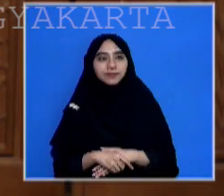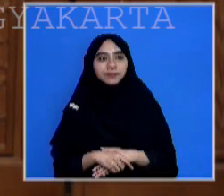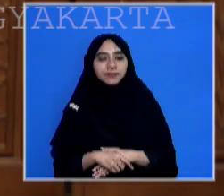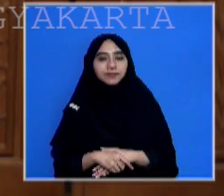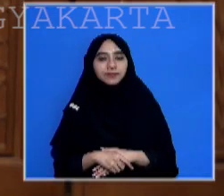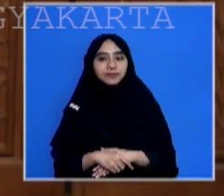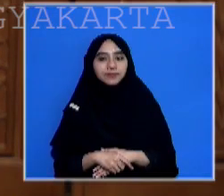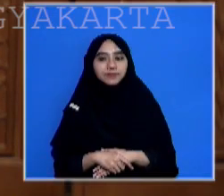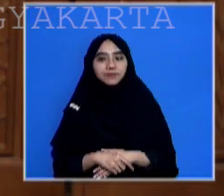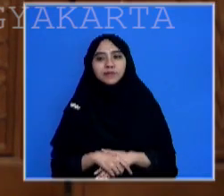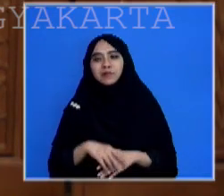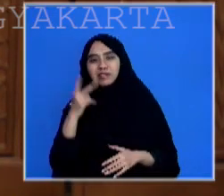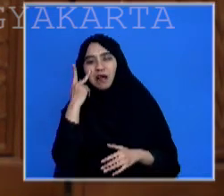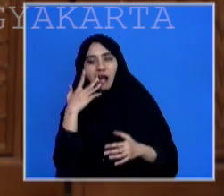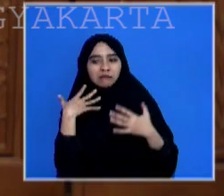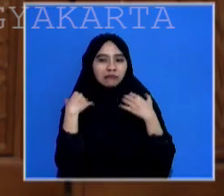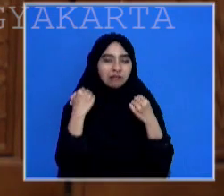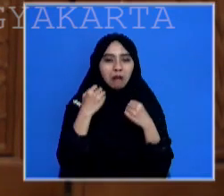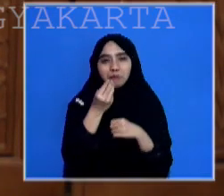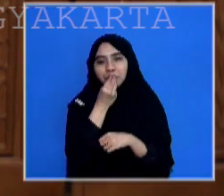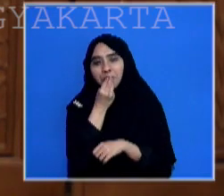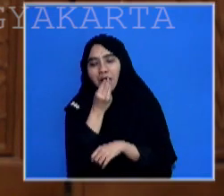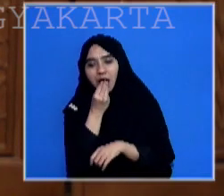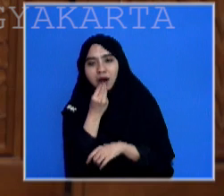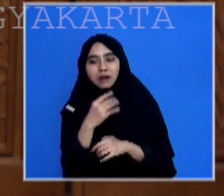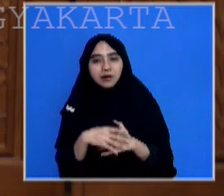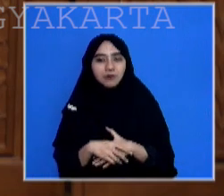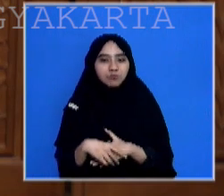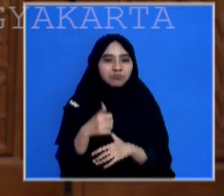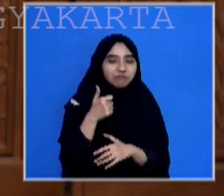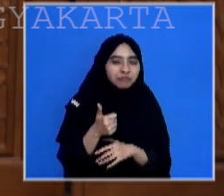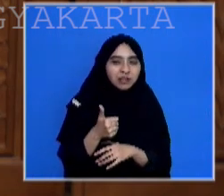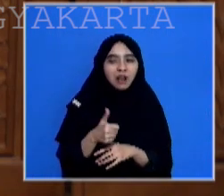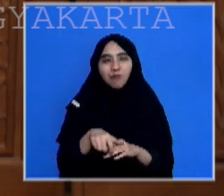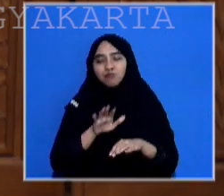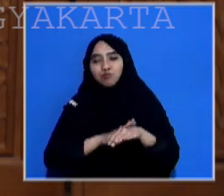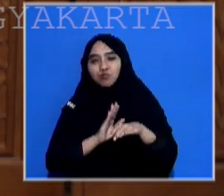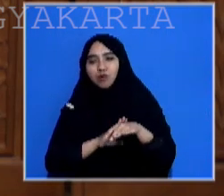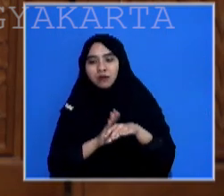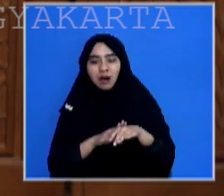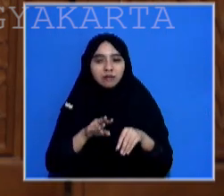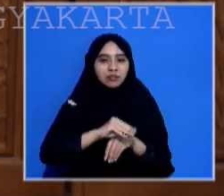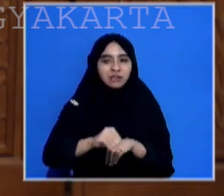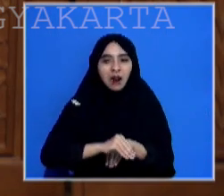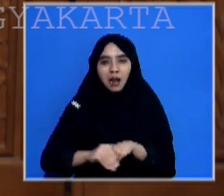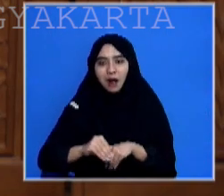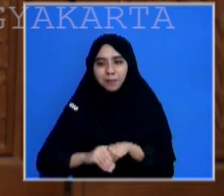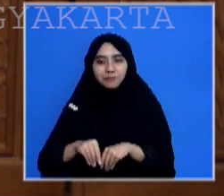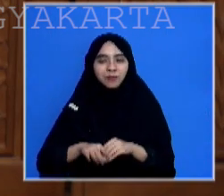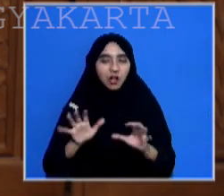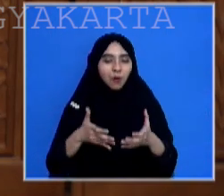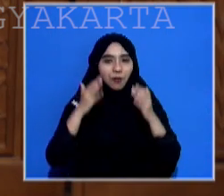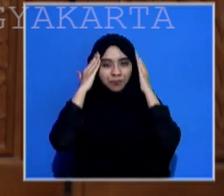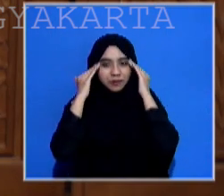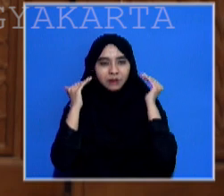Kangge njagi ketahanan pangan setunggalipun ingkang saged dipun budidayakaken dening among tani inggih